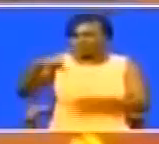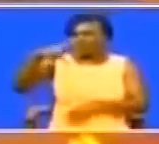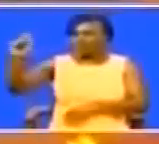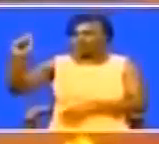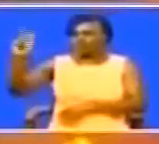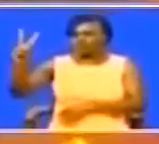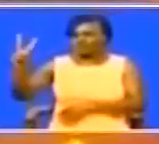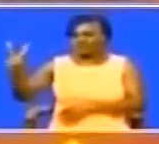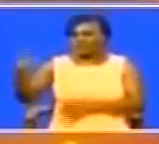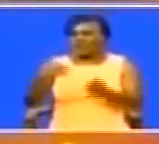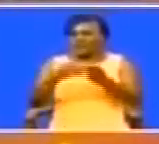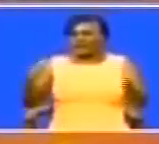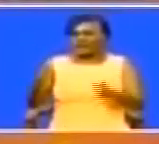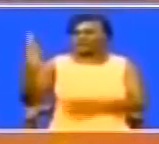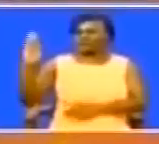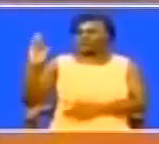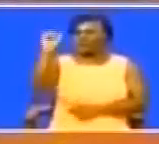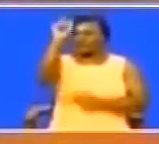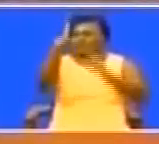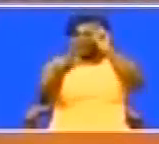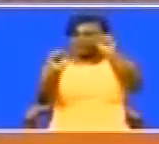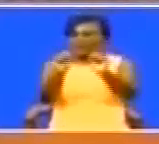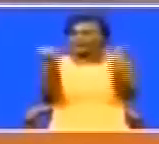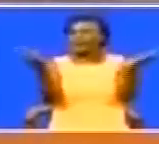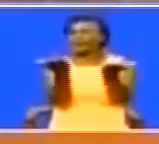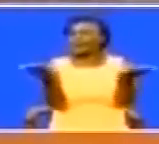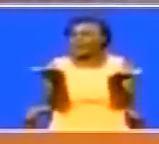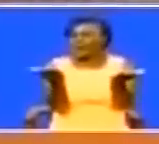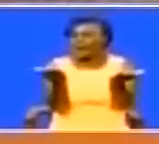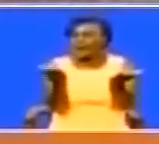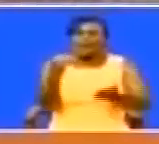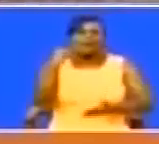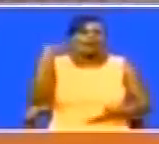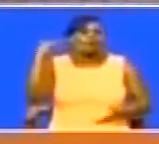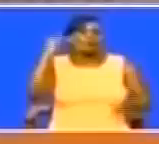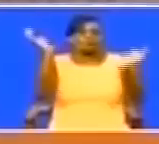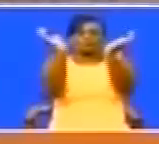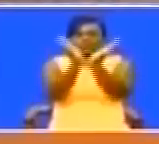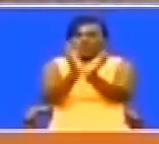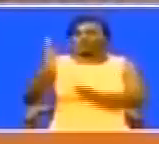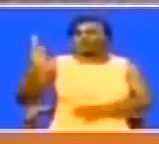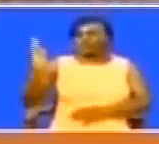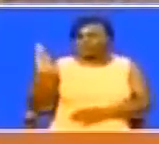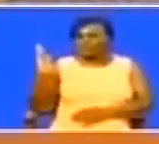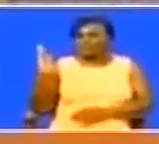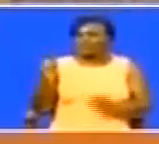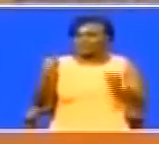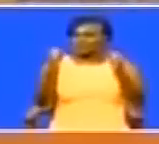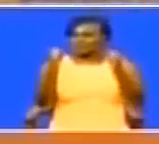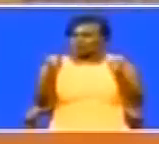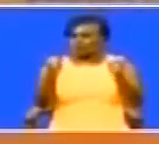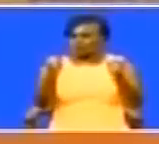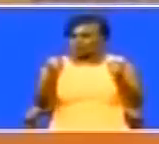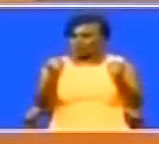Go TV dhidi ya Ulinzi Stars katika mechi iliyochezwa katika uwanja wa Afraha. Ulinzi Stars walikuwa imara